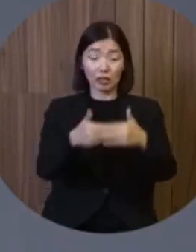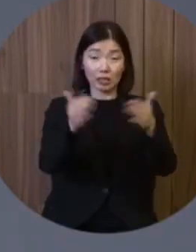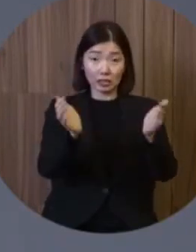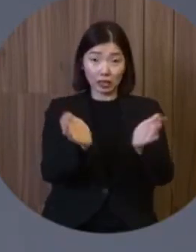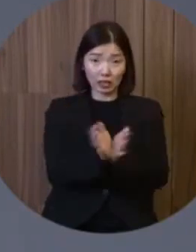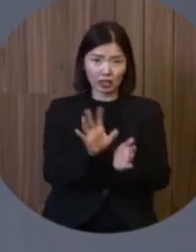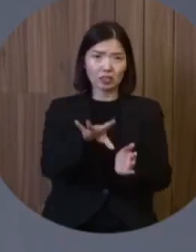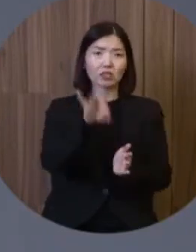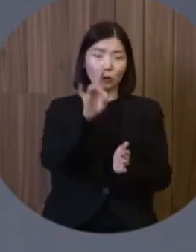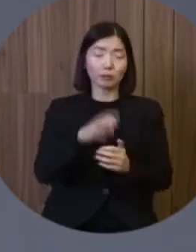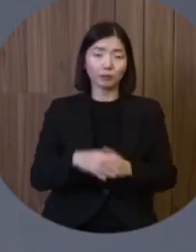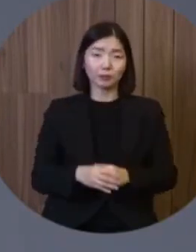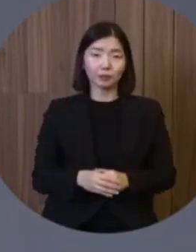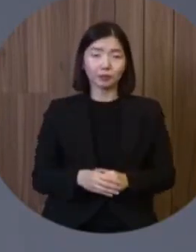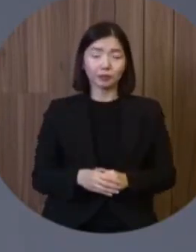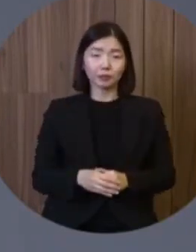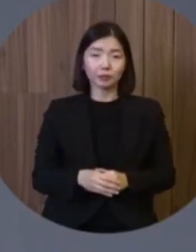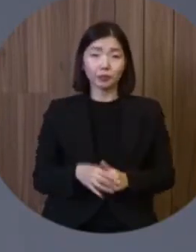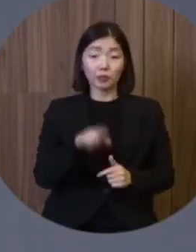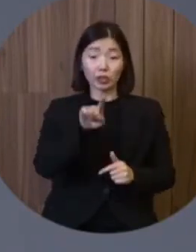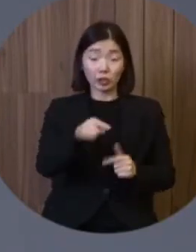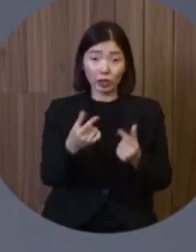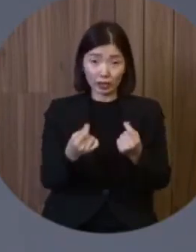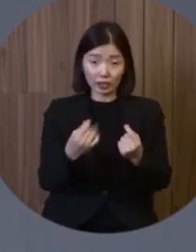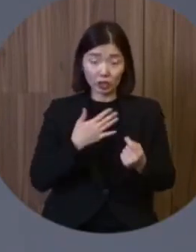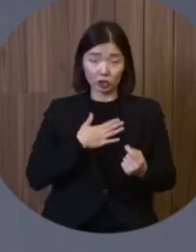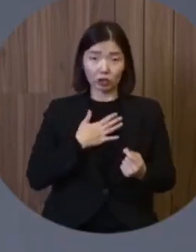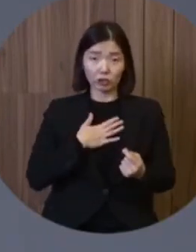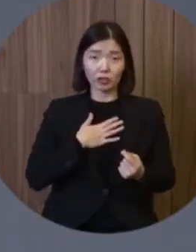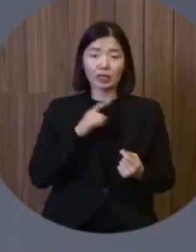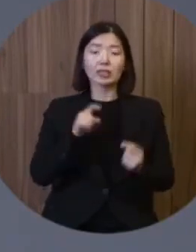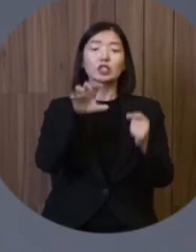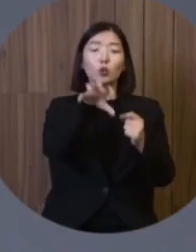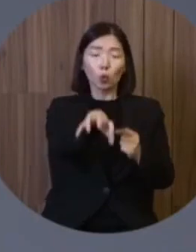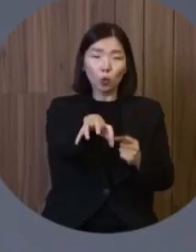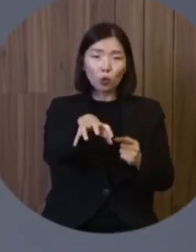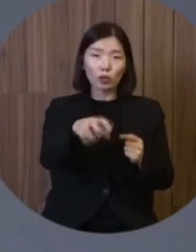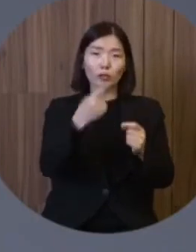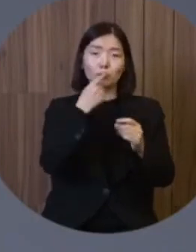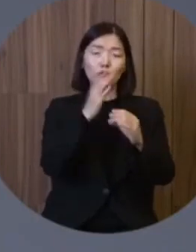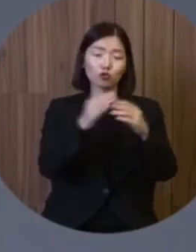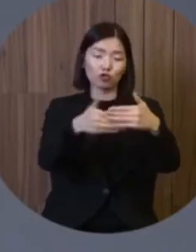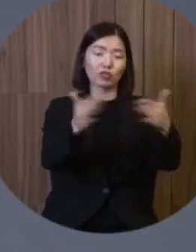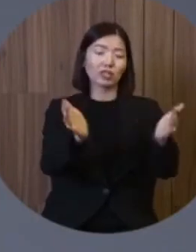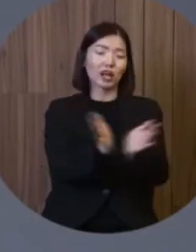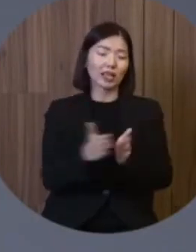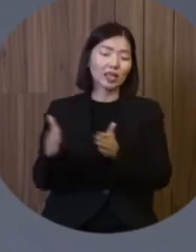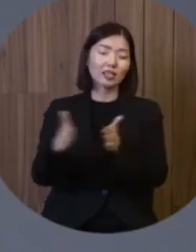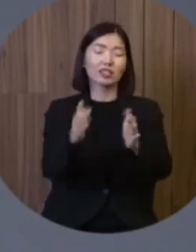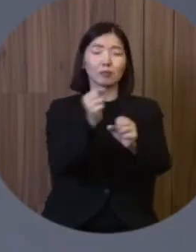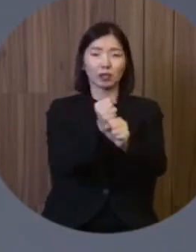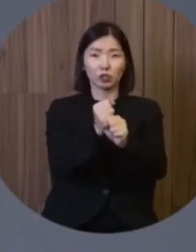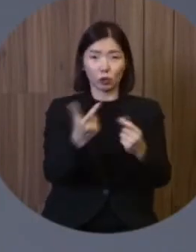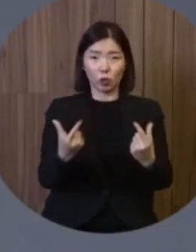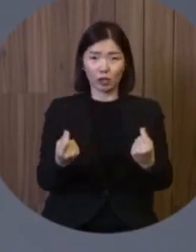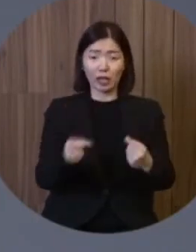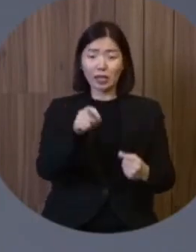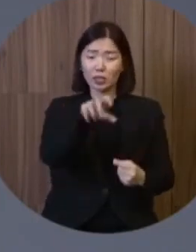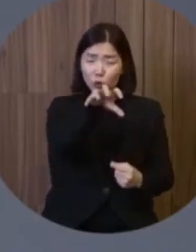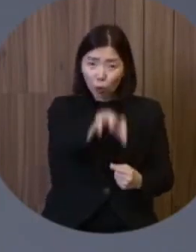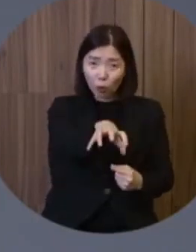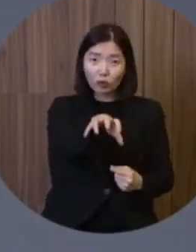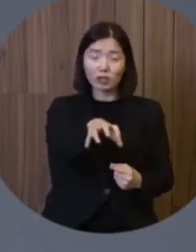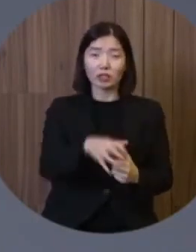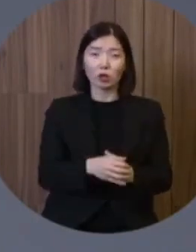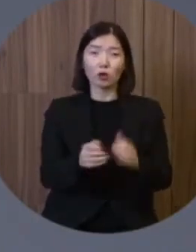사상 처음 있는 일입니다. 이렇게 우원식은 현장에서 민주당의 길을 개척했습니다. 현장에서 성과를